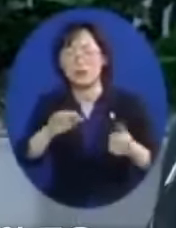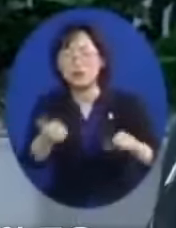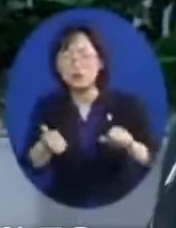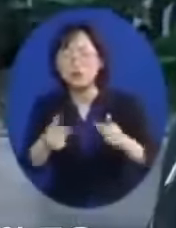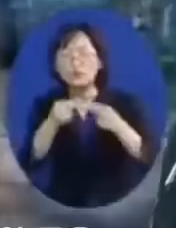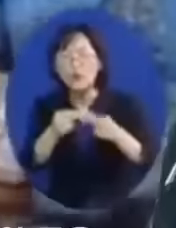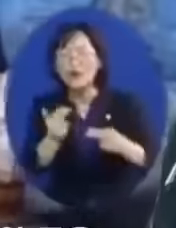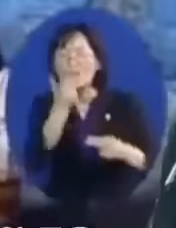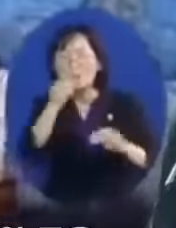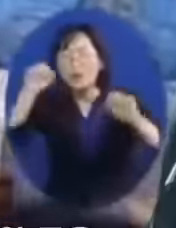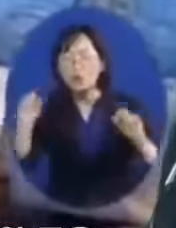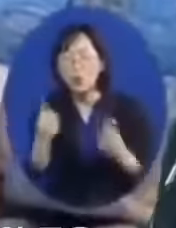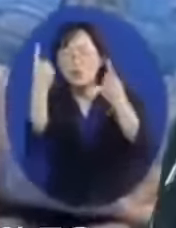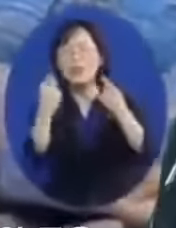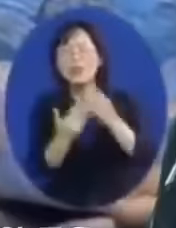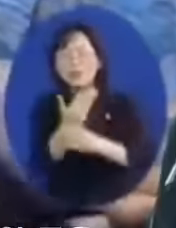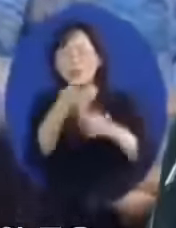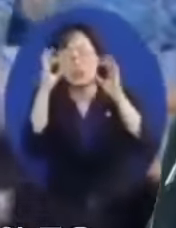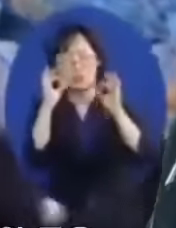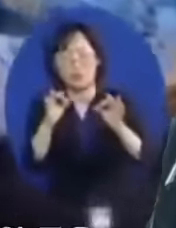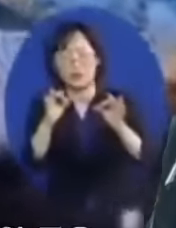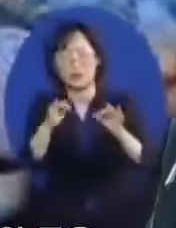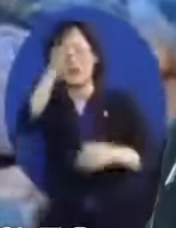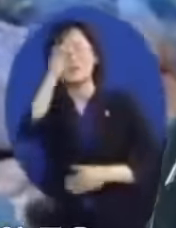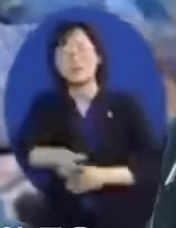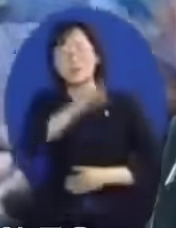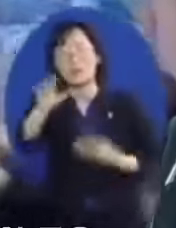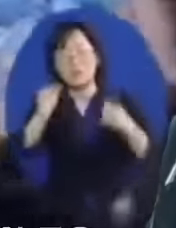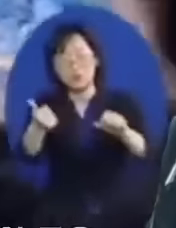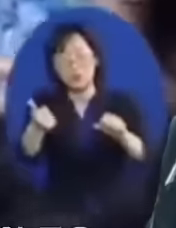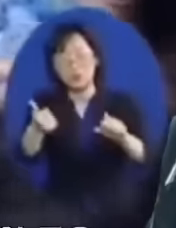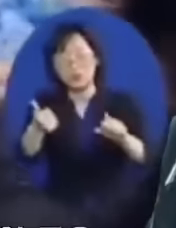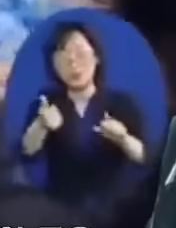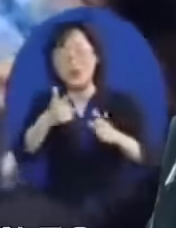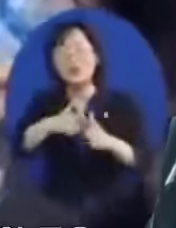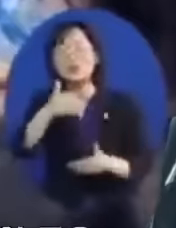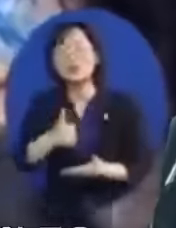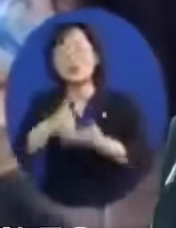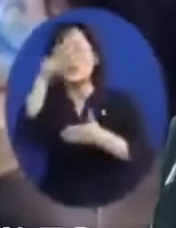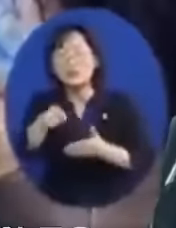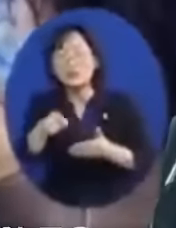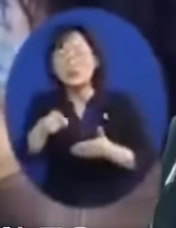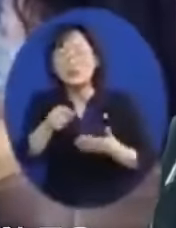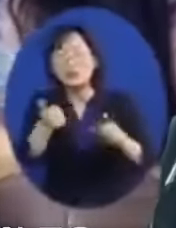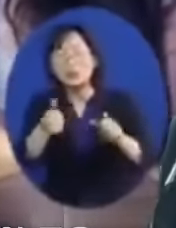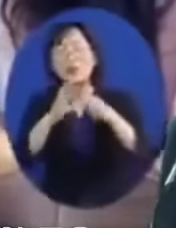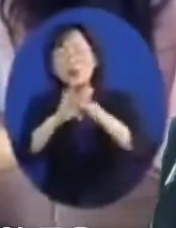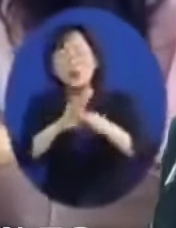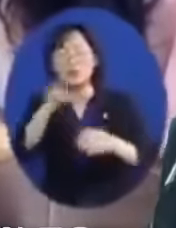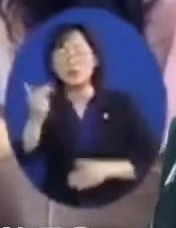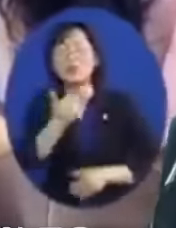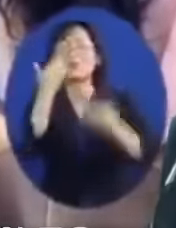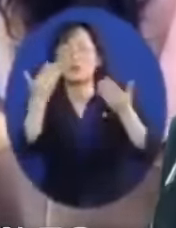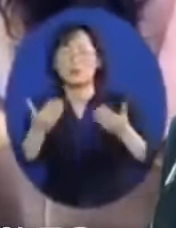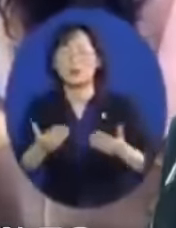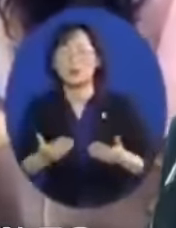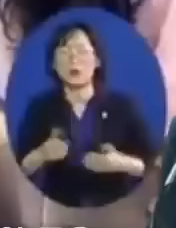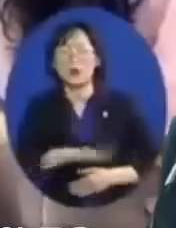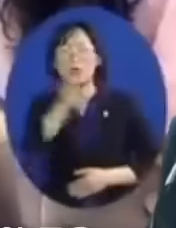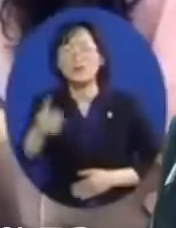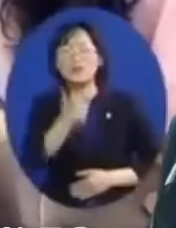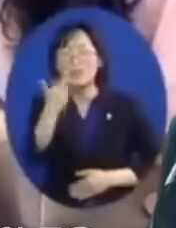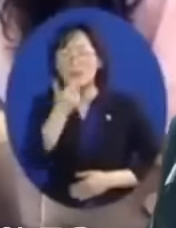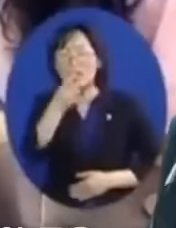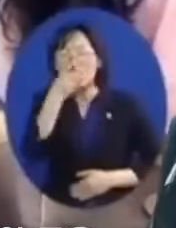죽음과 생명이 동시에 일어나는 것을 봅니다. 십자가에 죽으신 예수님은 그 죽음을 통해서 우리에게 생명을 주십니다. 우리의